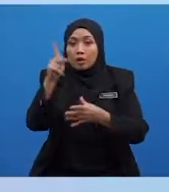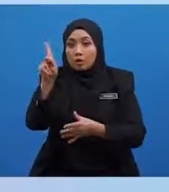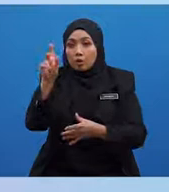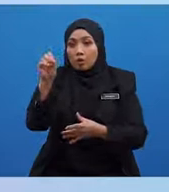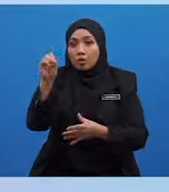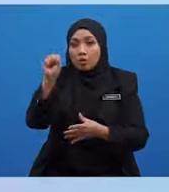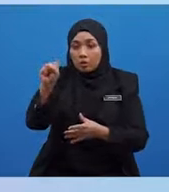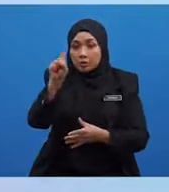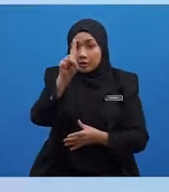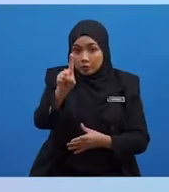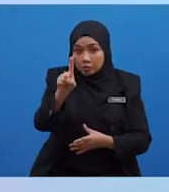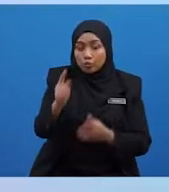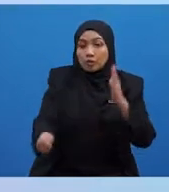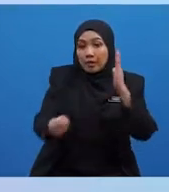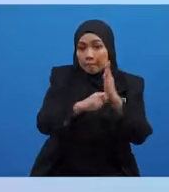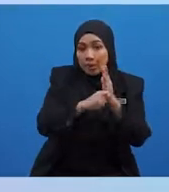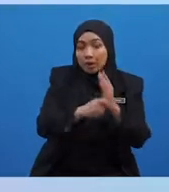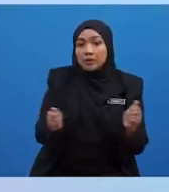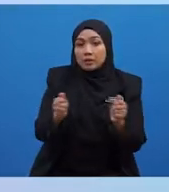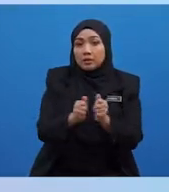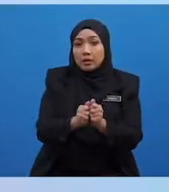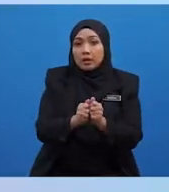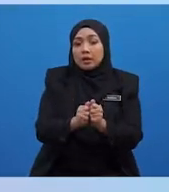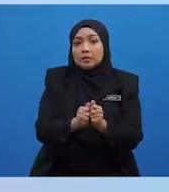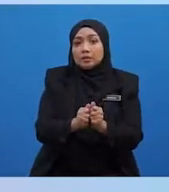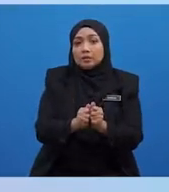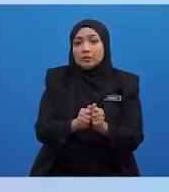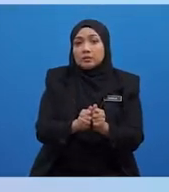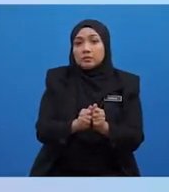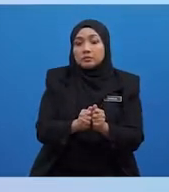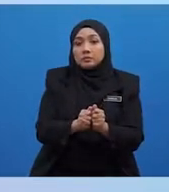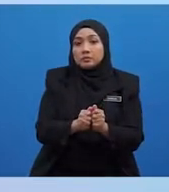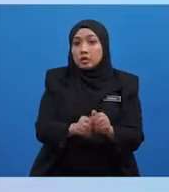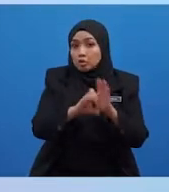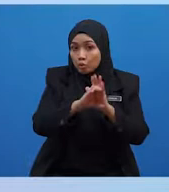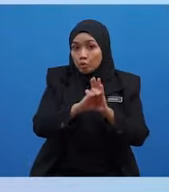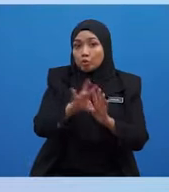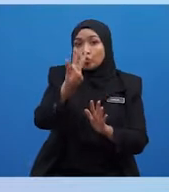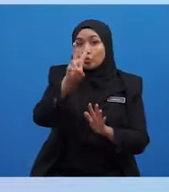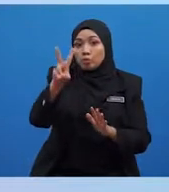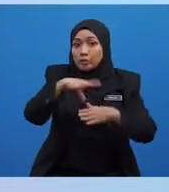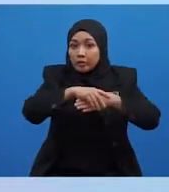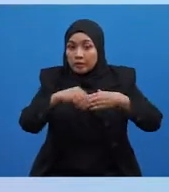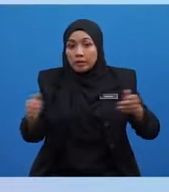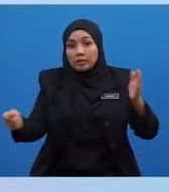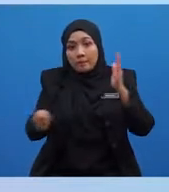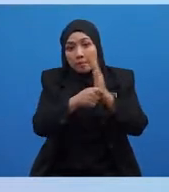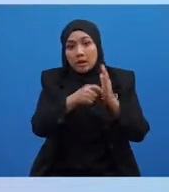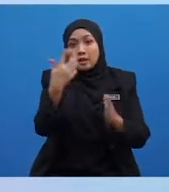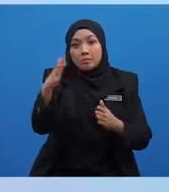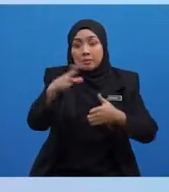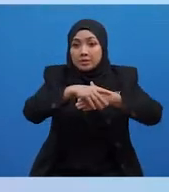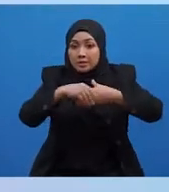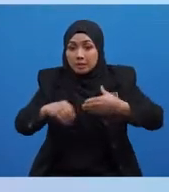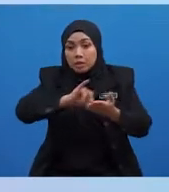pengeluaran seunit ditambah keuntungan seunit, seperti RM72 ditambah dengan RM15,